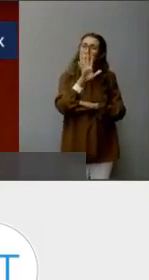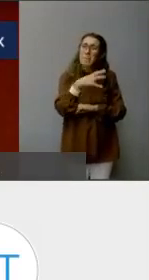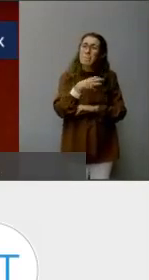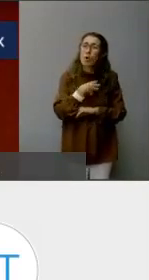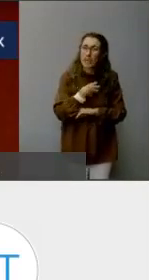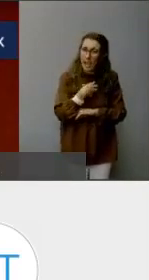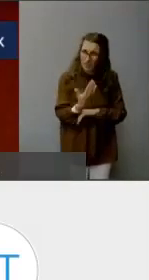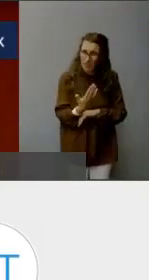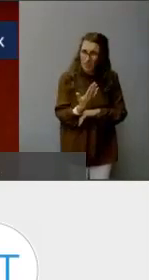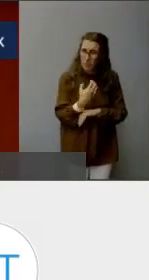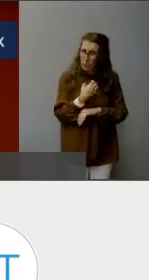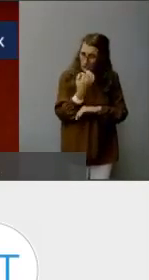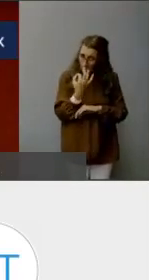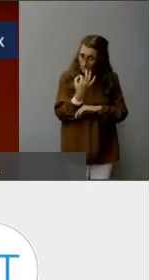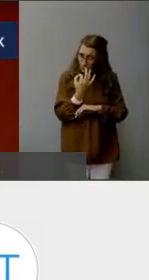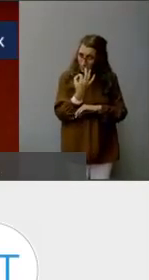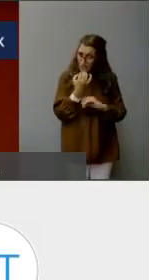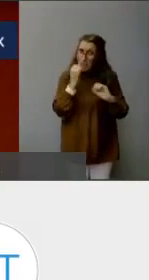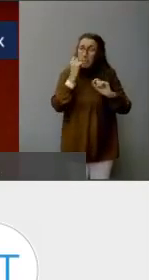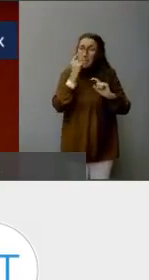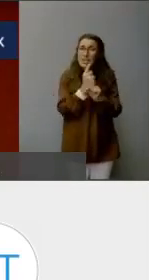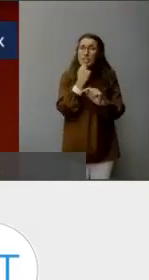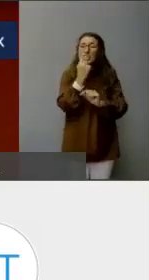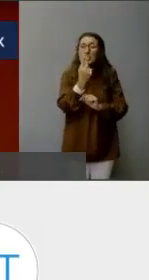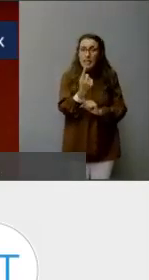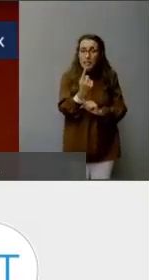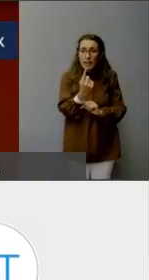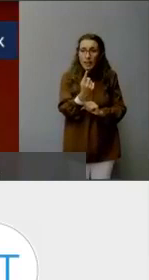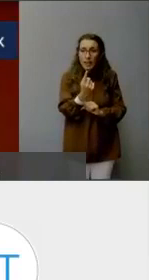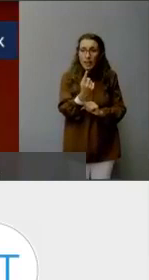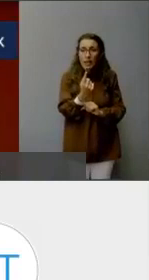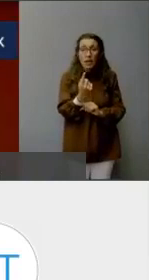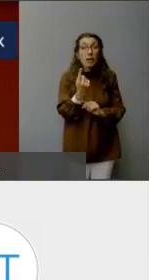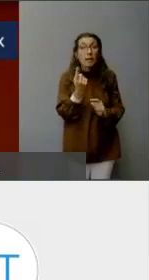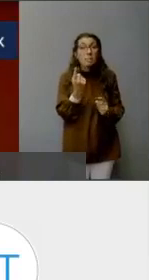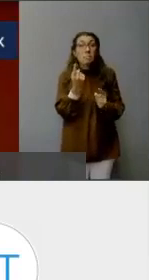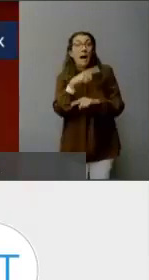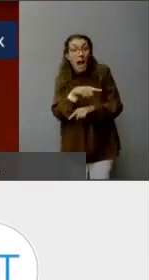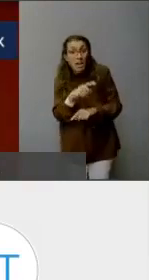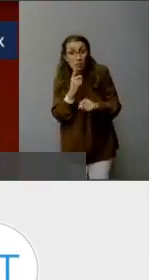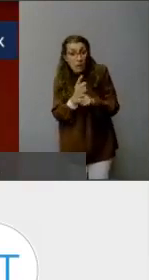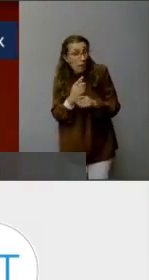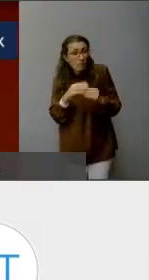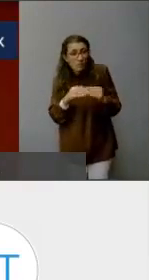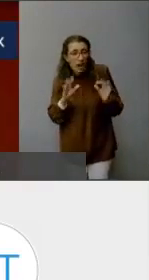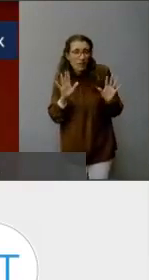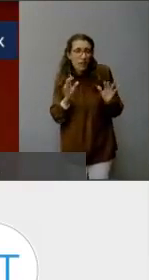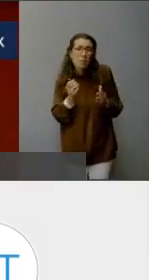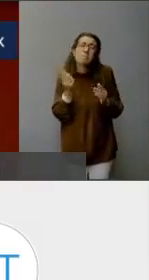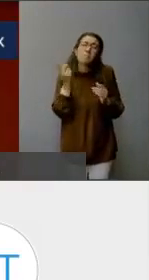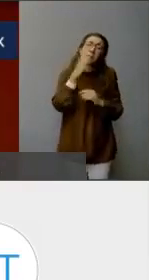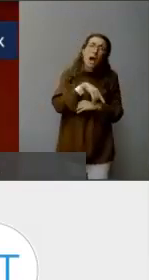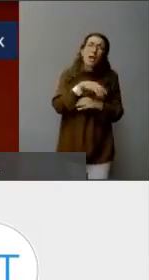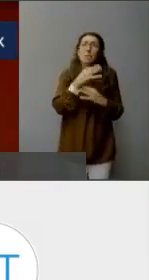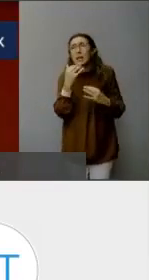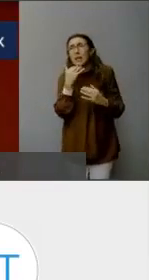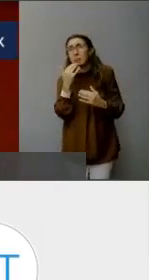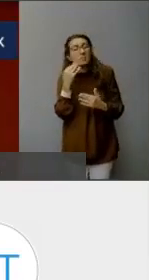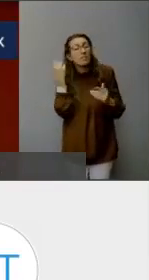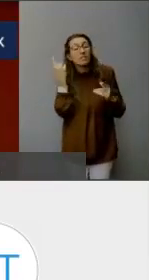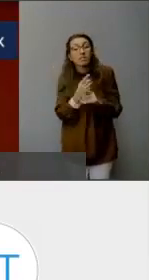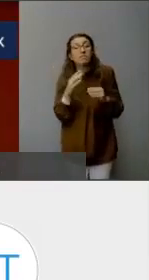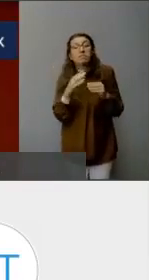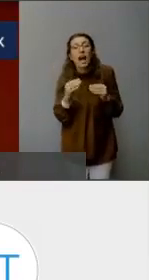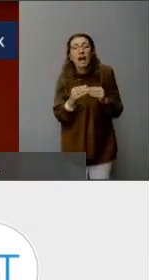morale dire bisogna fare comunque anche se male ma bisogna fare per noi un buon amministratore deve